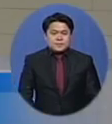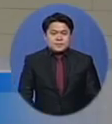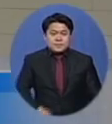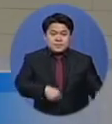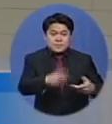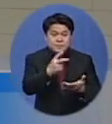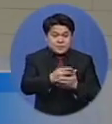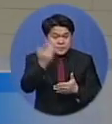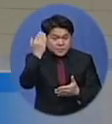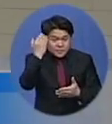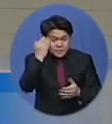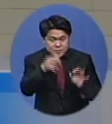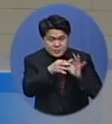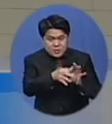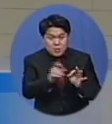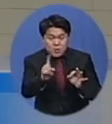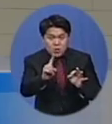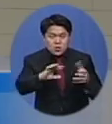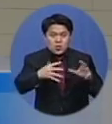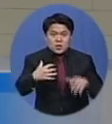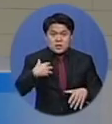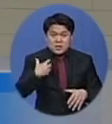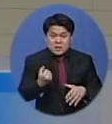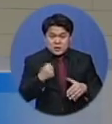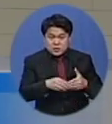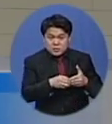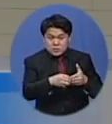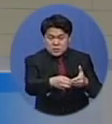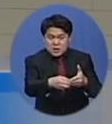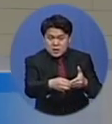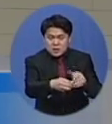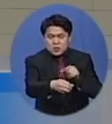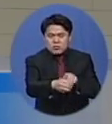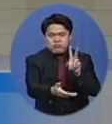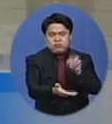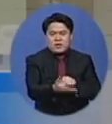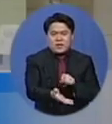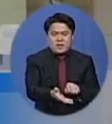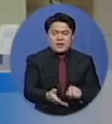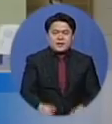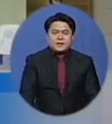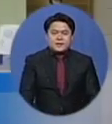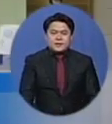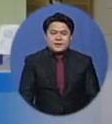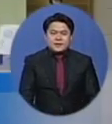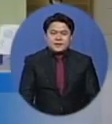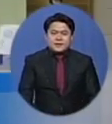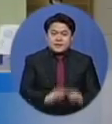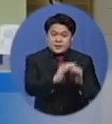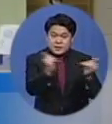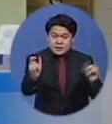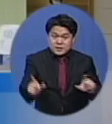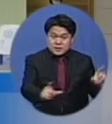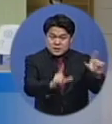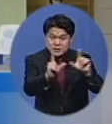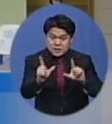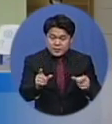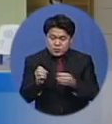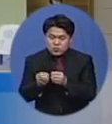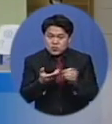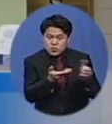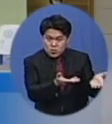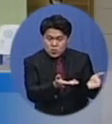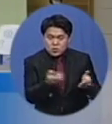정책 지식 생태계 자체를 국가가 주도하는 거에는 문제가 있다고 생각을 합니다. 그래서 대중들의 삶에 직접 영향을